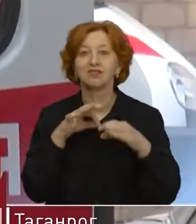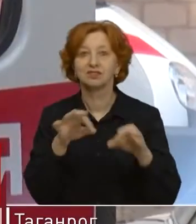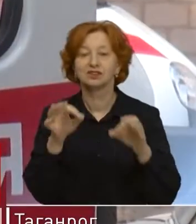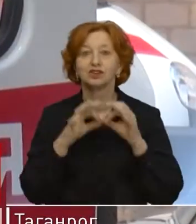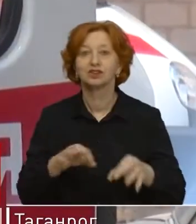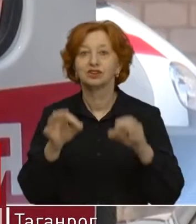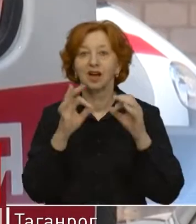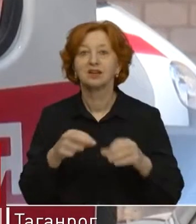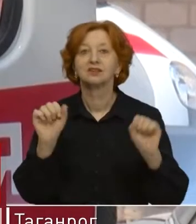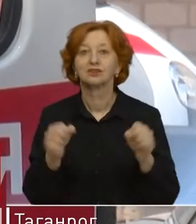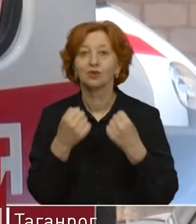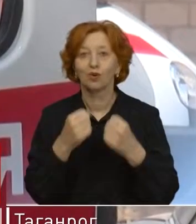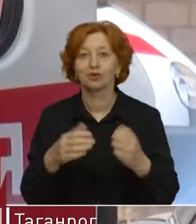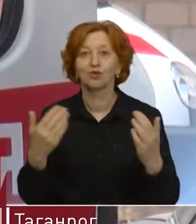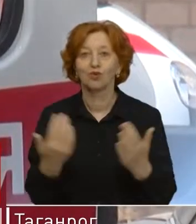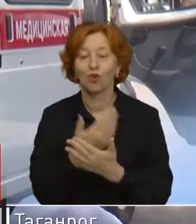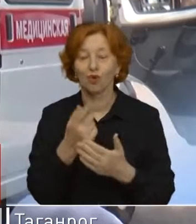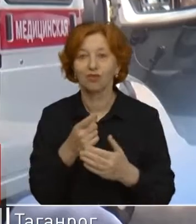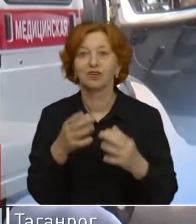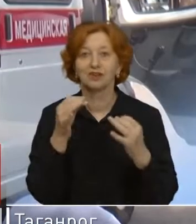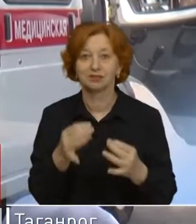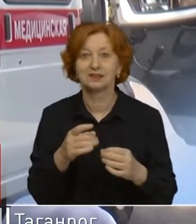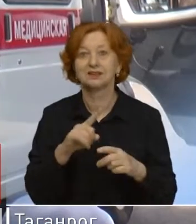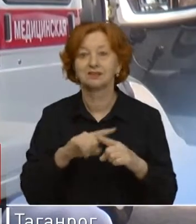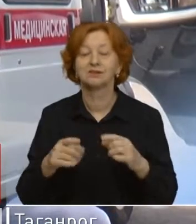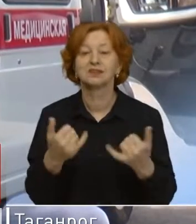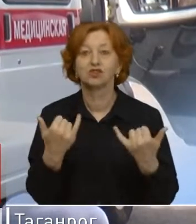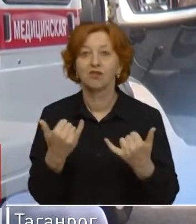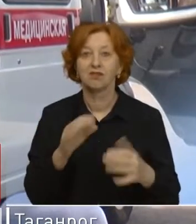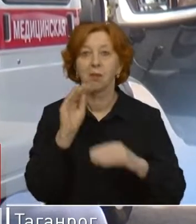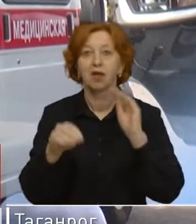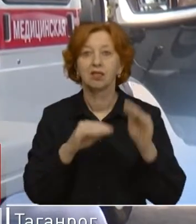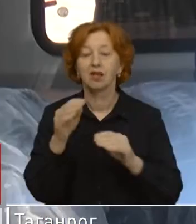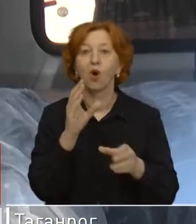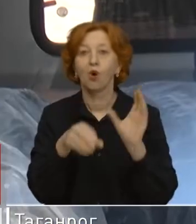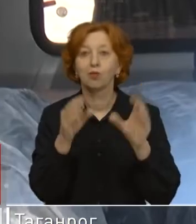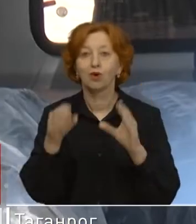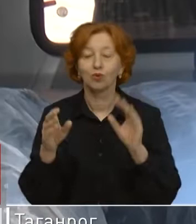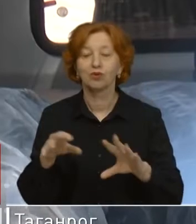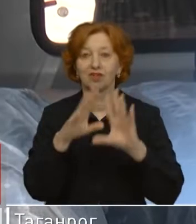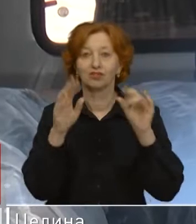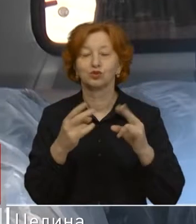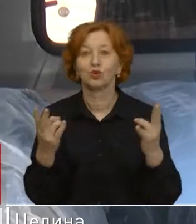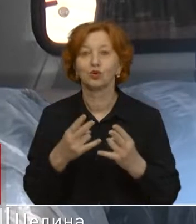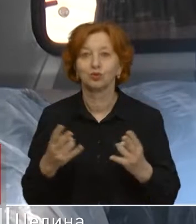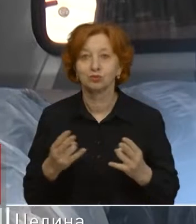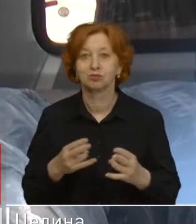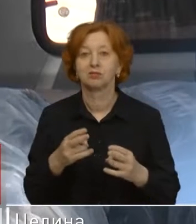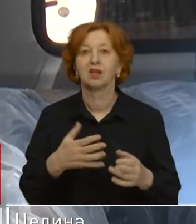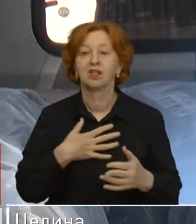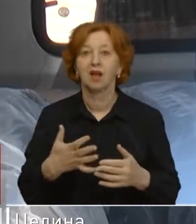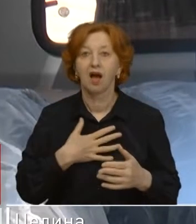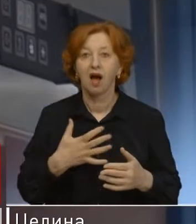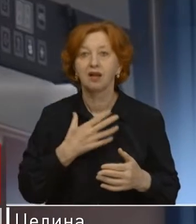и два новых автомобиля «Соболь». Они оснащены самым современным оборудованием для оказания экстренной помощи. Наркозно-дыхательными и